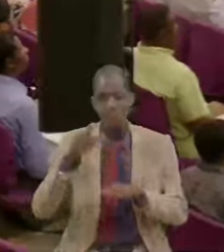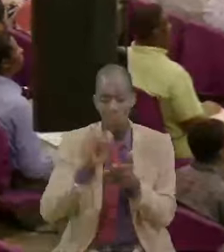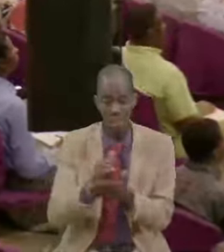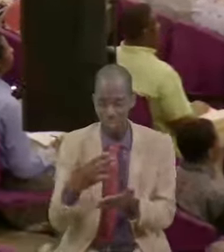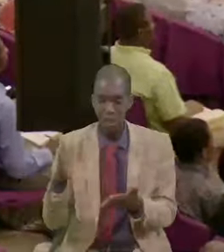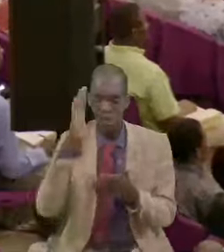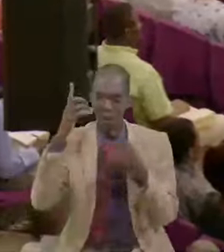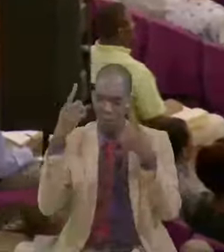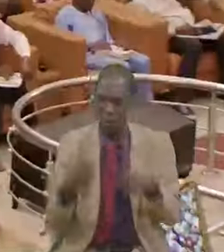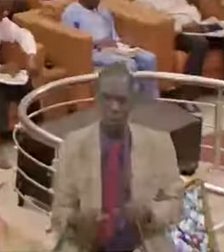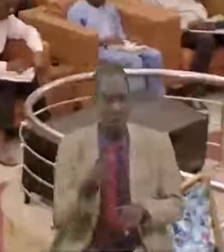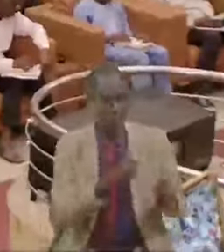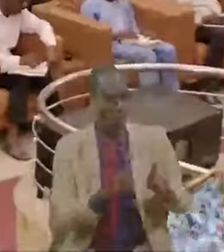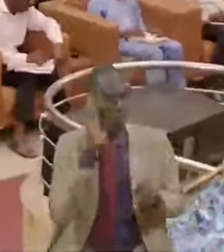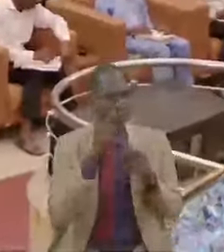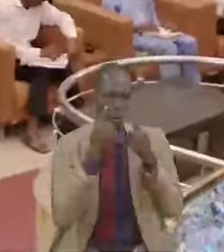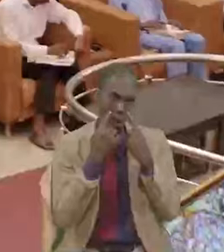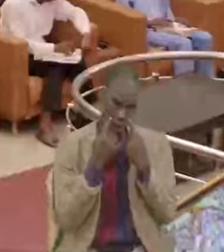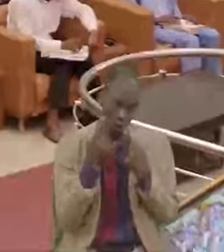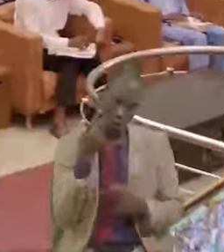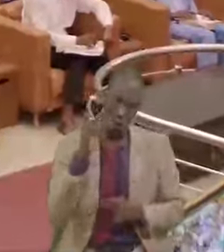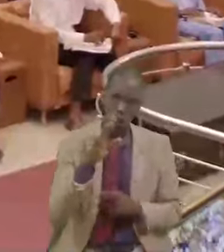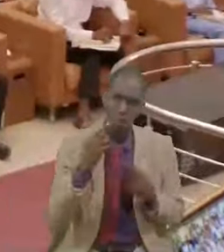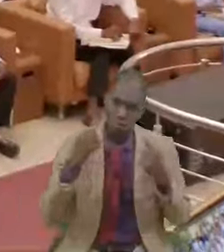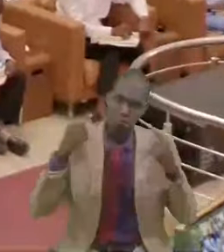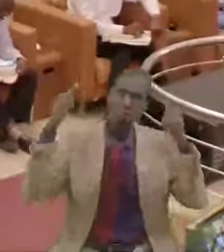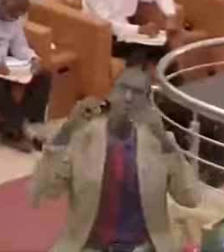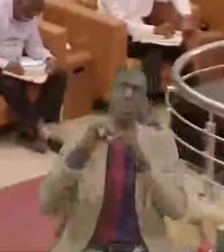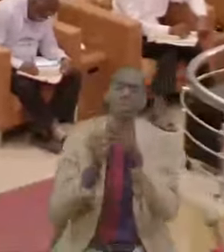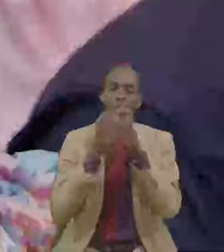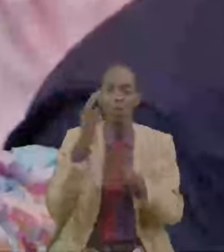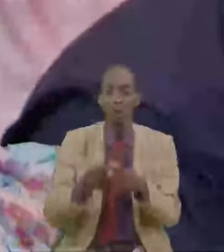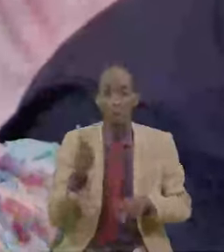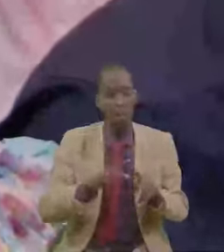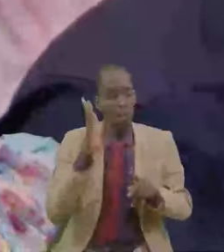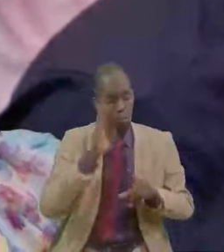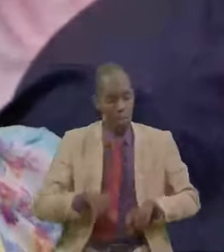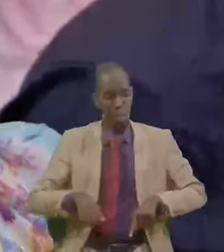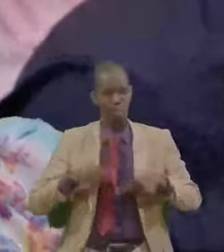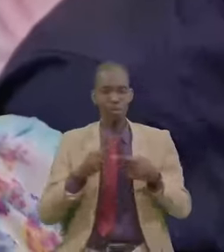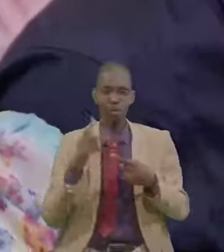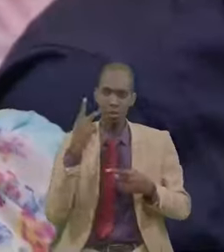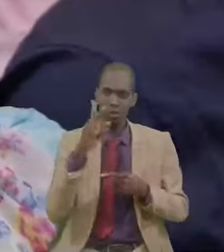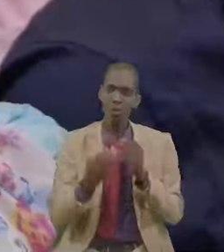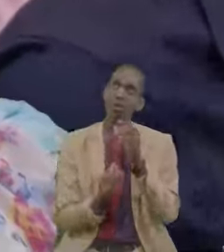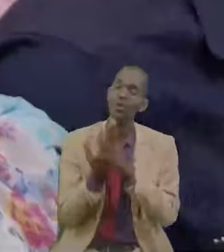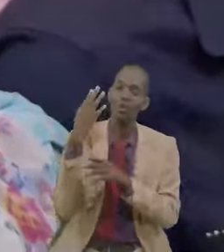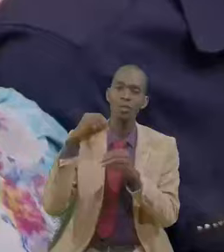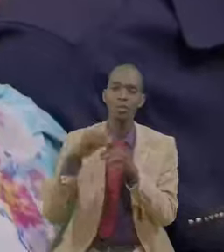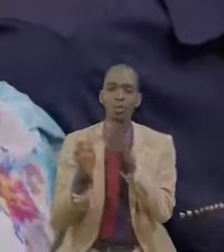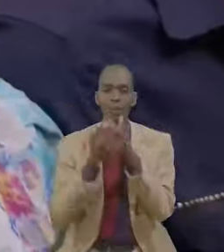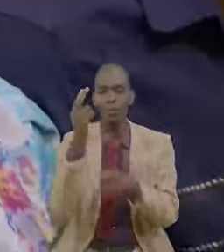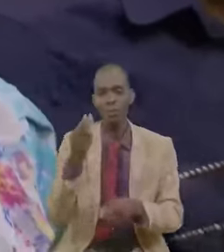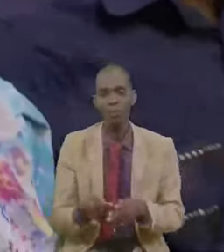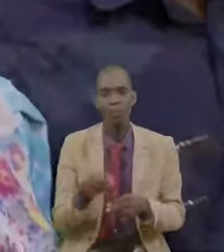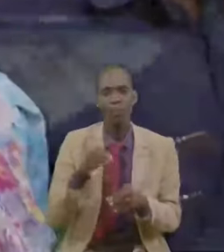va vivre pour voir la promotion. Il va vivre pour voir votre élévation. Voici ceci, verset